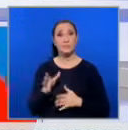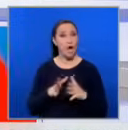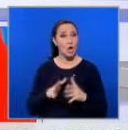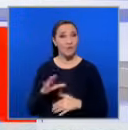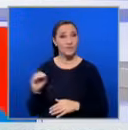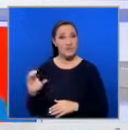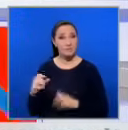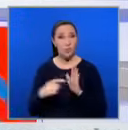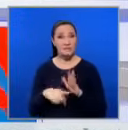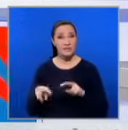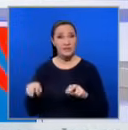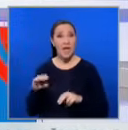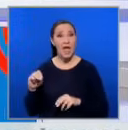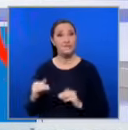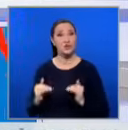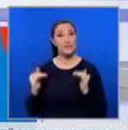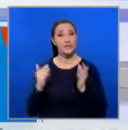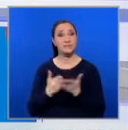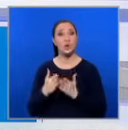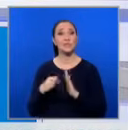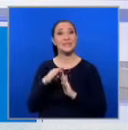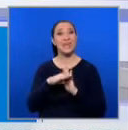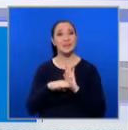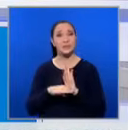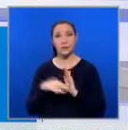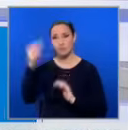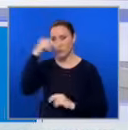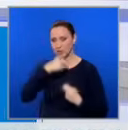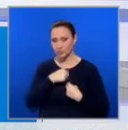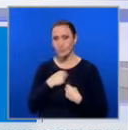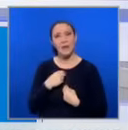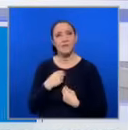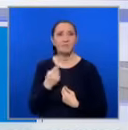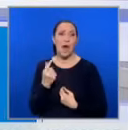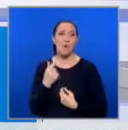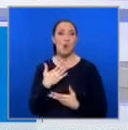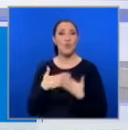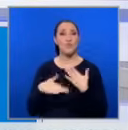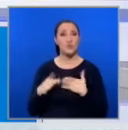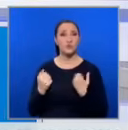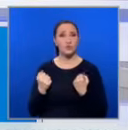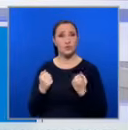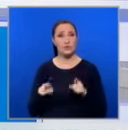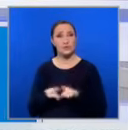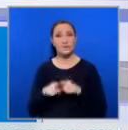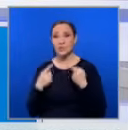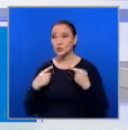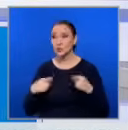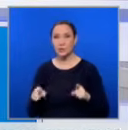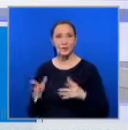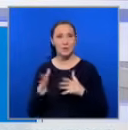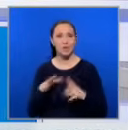на Евростат. Според статистиката, у нас изпитваме най-малко удовлетворение от живота в сравнение с останалите нации в